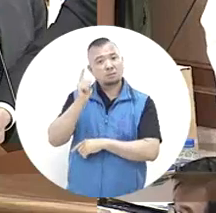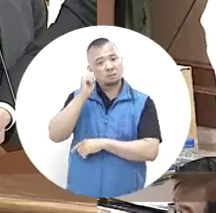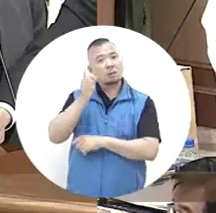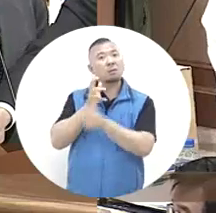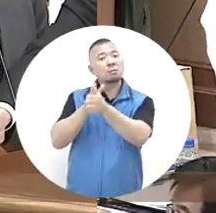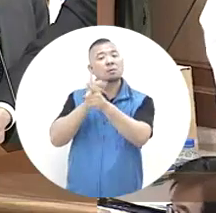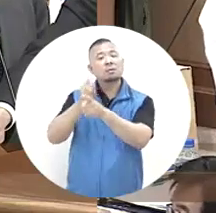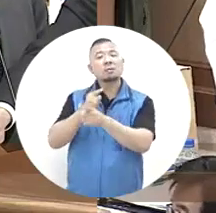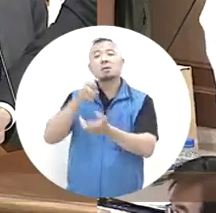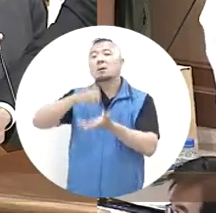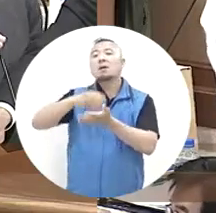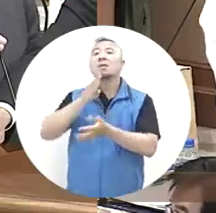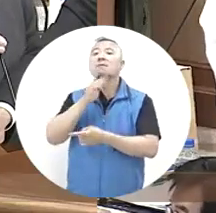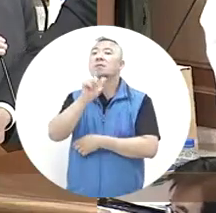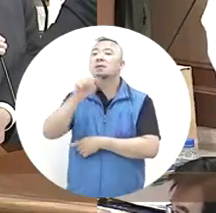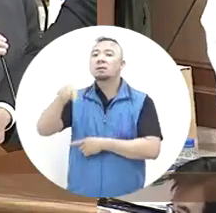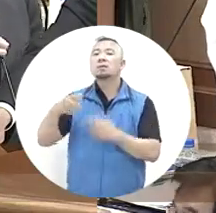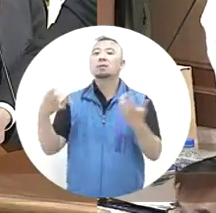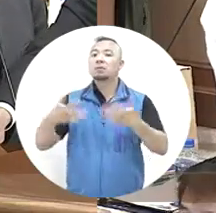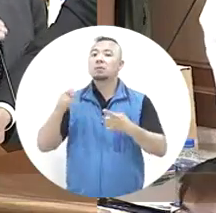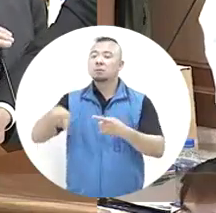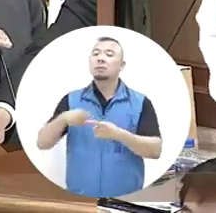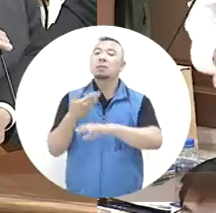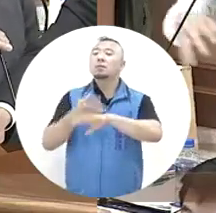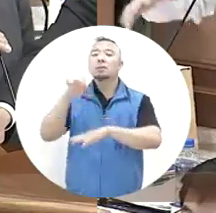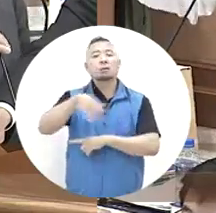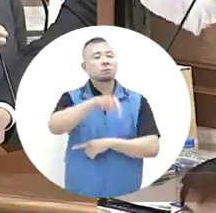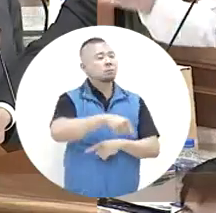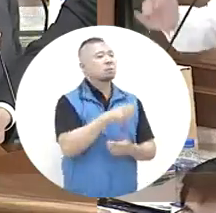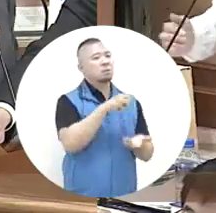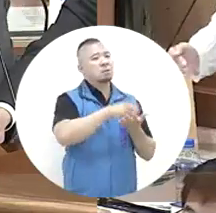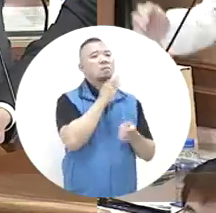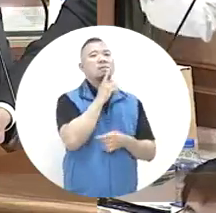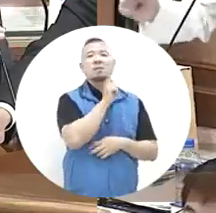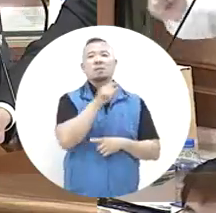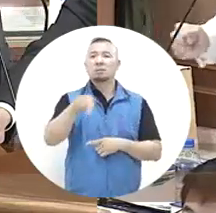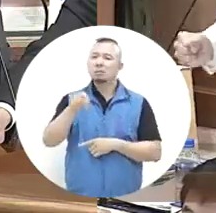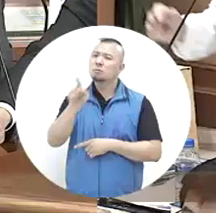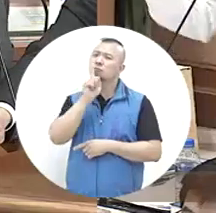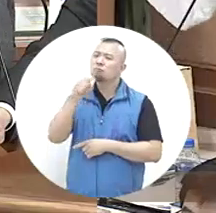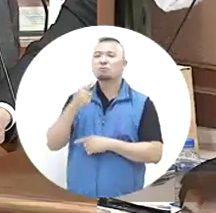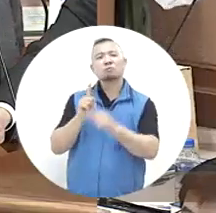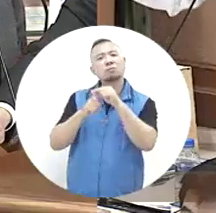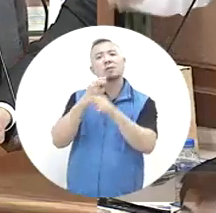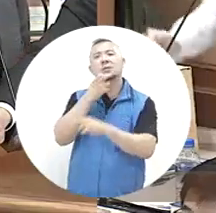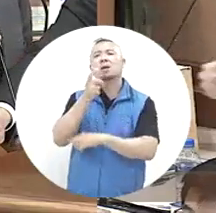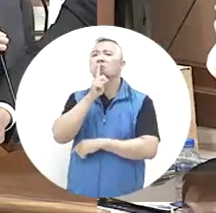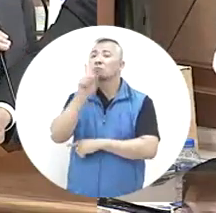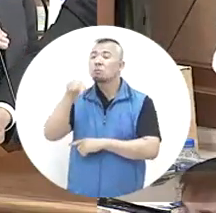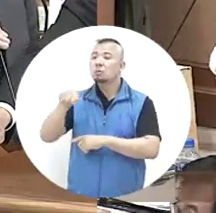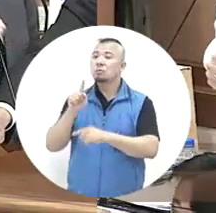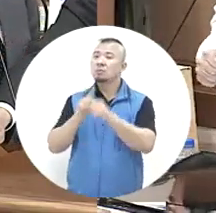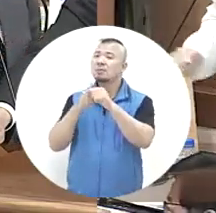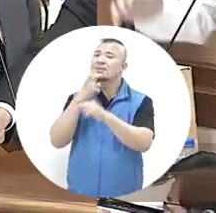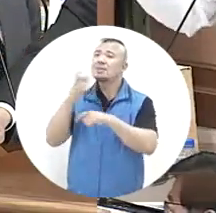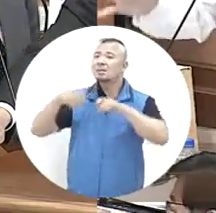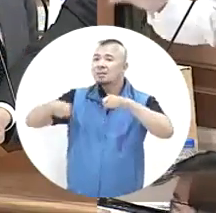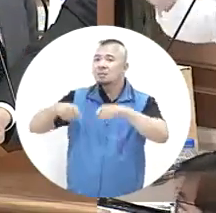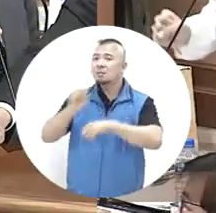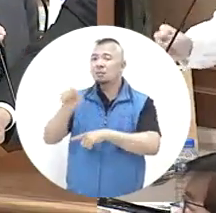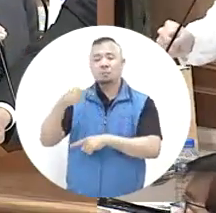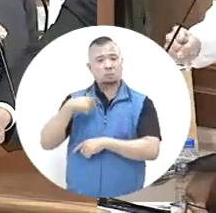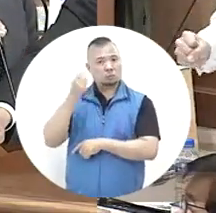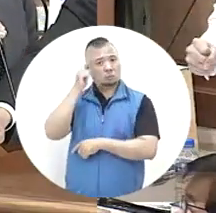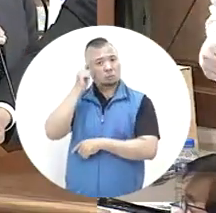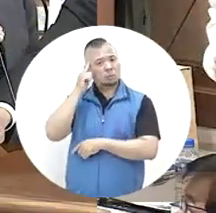废料的问题。 核废料的问题， 核废料要放哪里？ 是核废料基本上面。 所以你都说中央说中央计划要怎么样？那我想